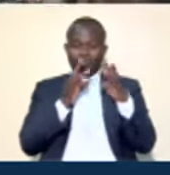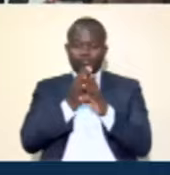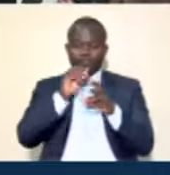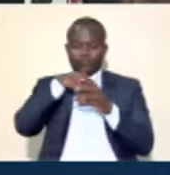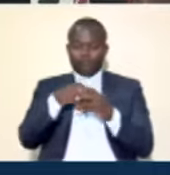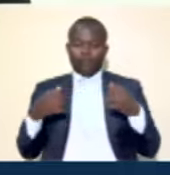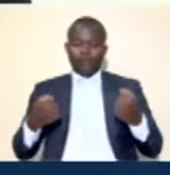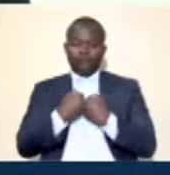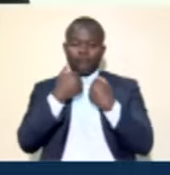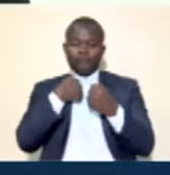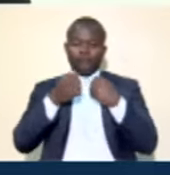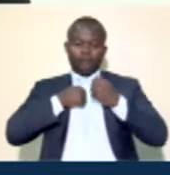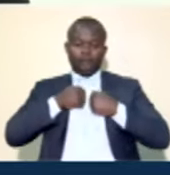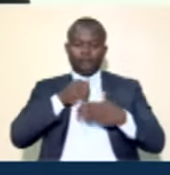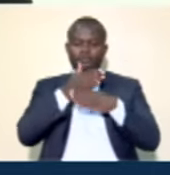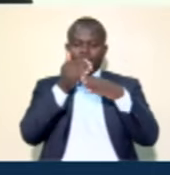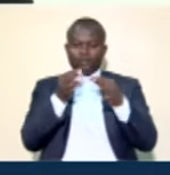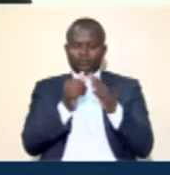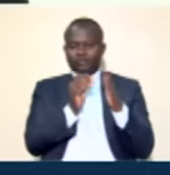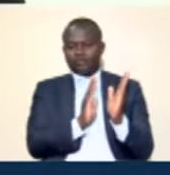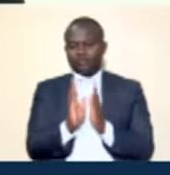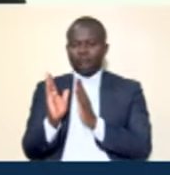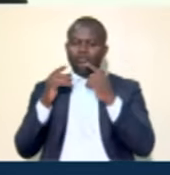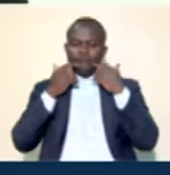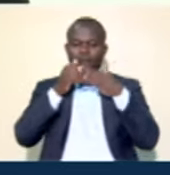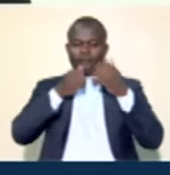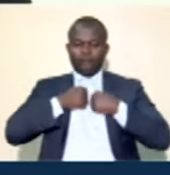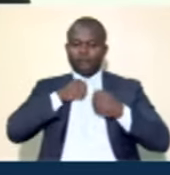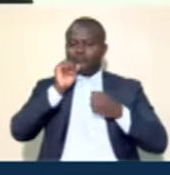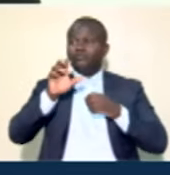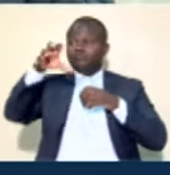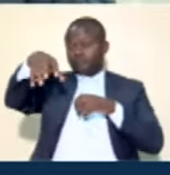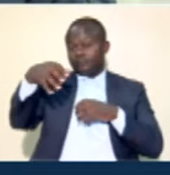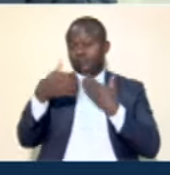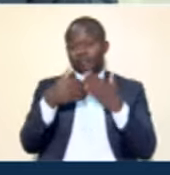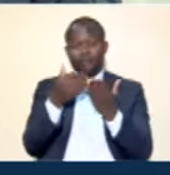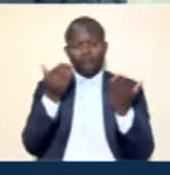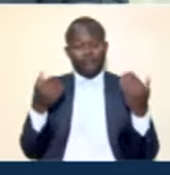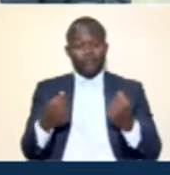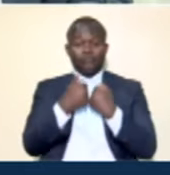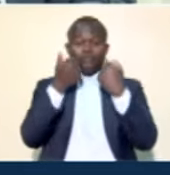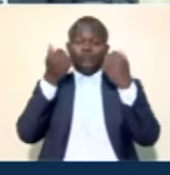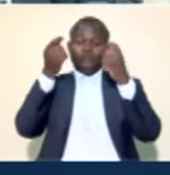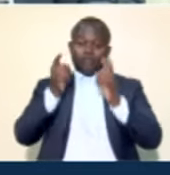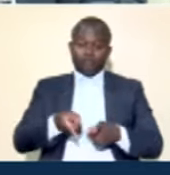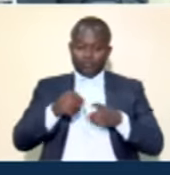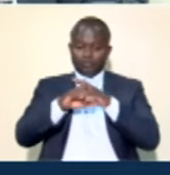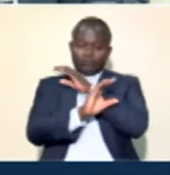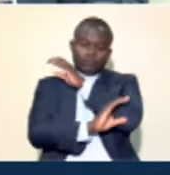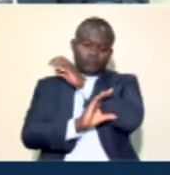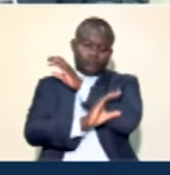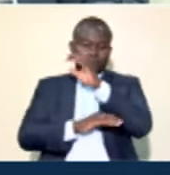ku Rwanda, Minisitiri w'Imari n'Igenamigambi Dr. Burusiya Ndagijimana avuga ko u Rwanda atari ikirwa, bityo byitezwe ko hari ingaruka zizagera ku